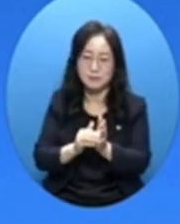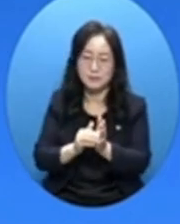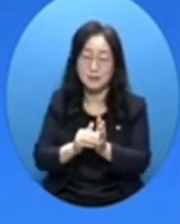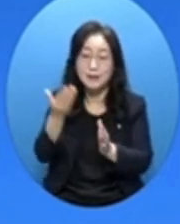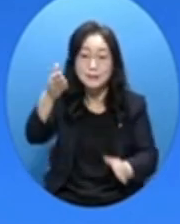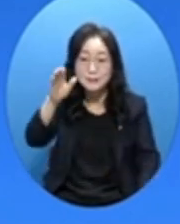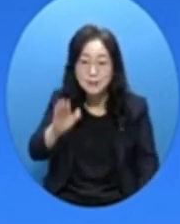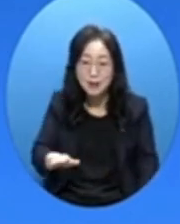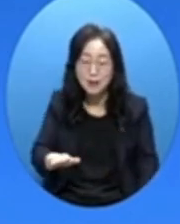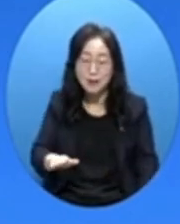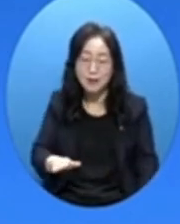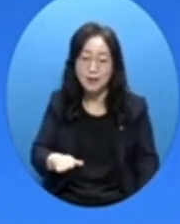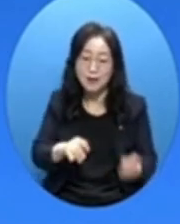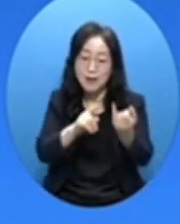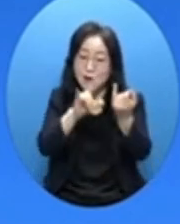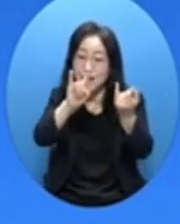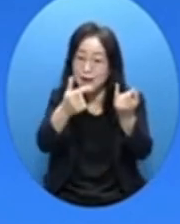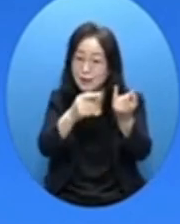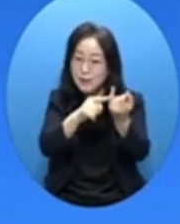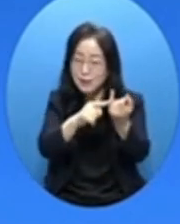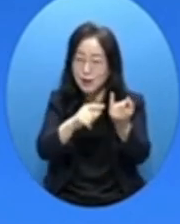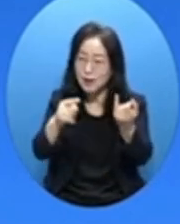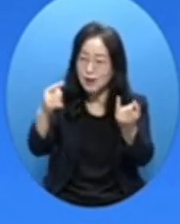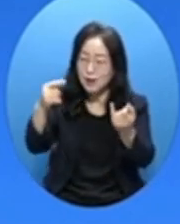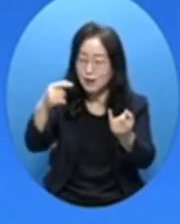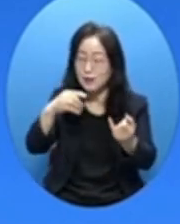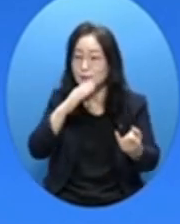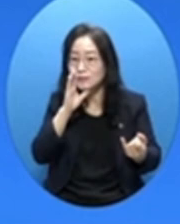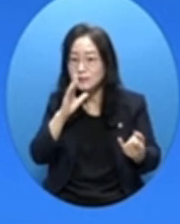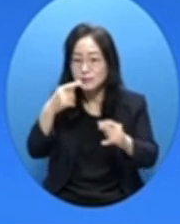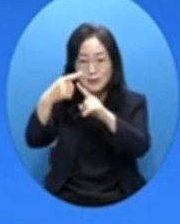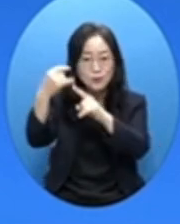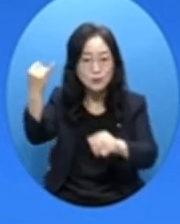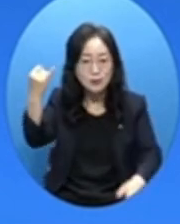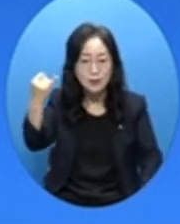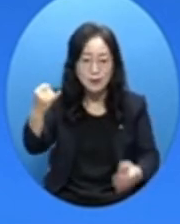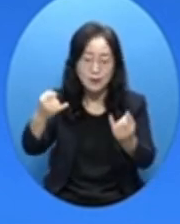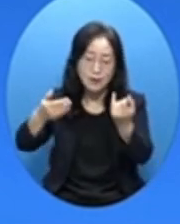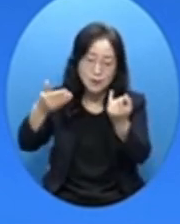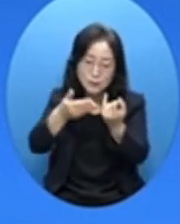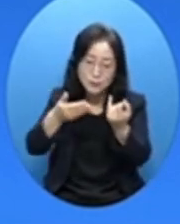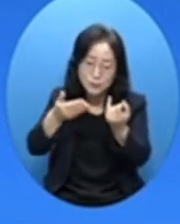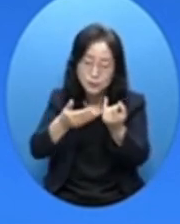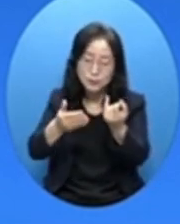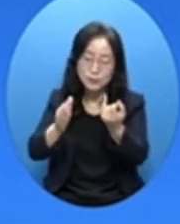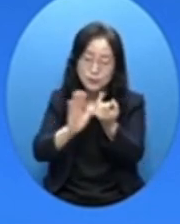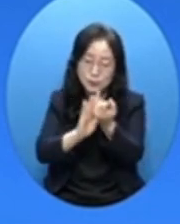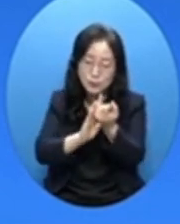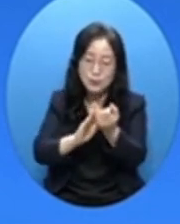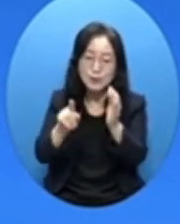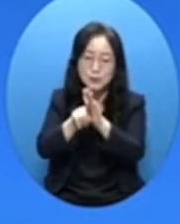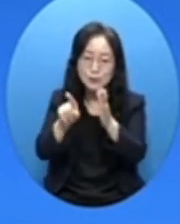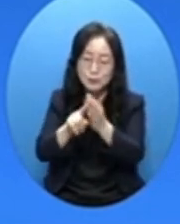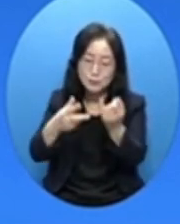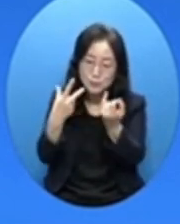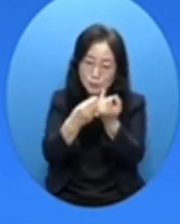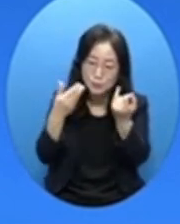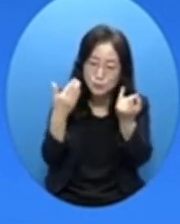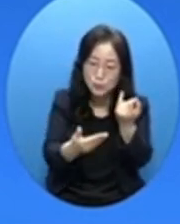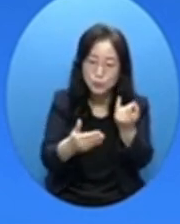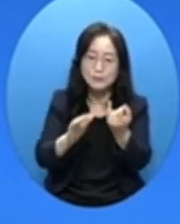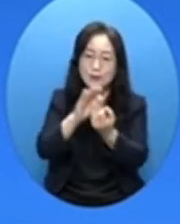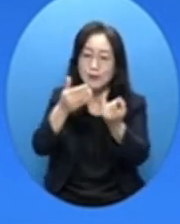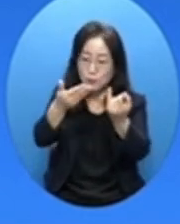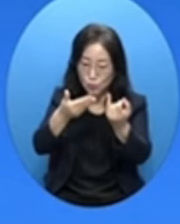그러나 이 앤 설리반은 그 나이 많은 간호사가 그의 마음에 신앙을 심어주었고 그 사랑을 돌봐줬기 때문에